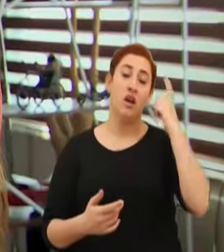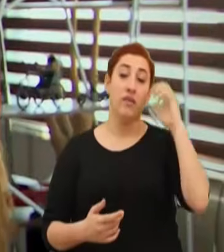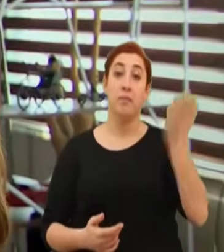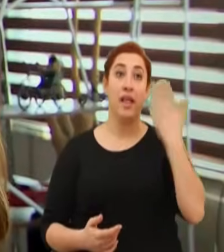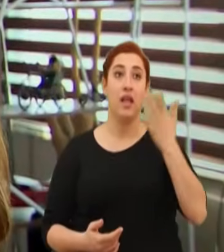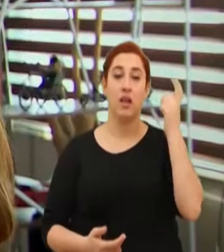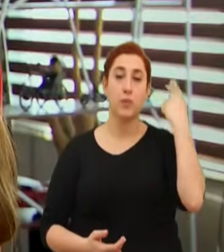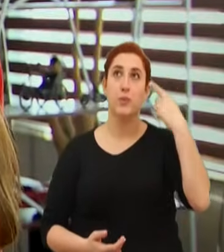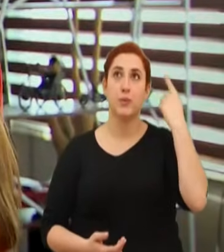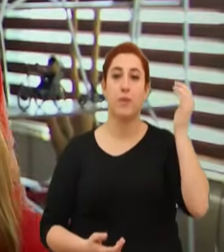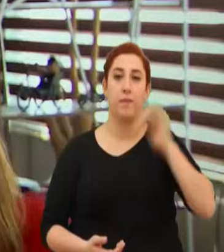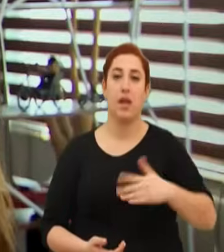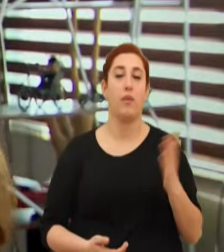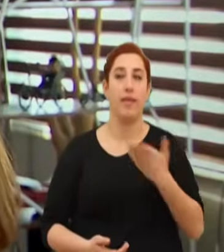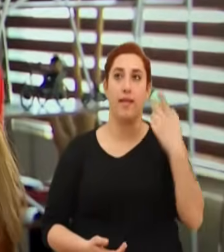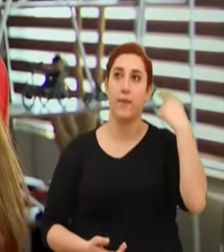Aklıma neler getiriyorum ya.